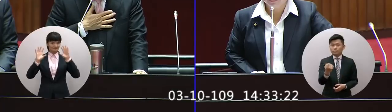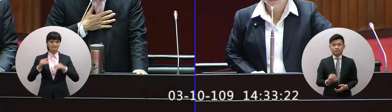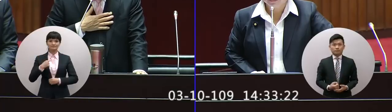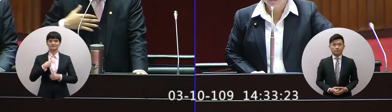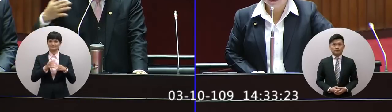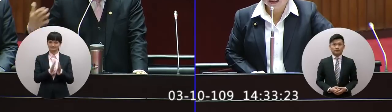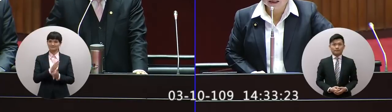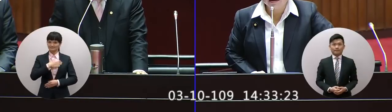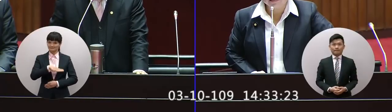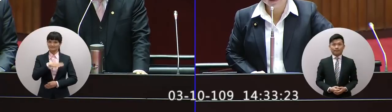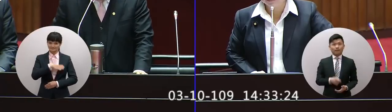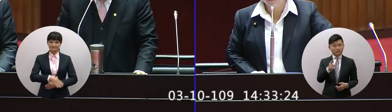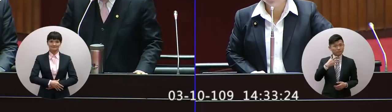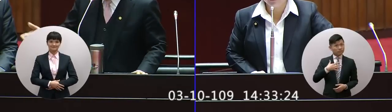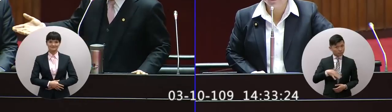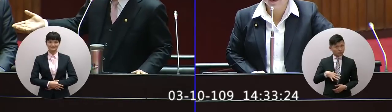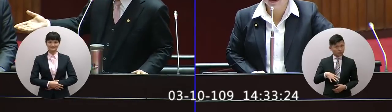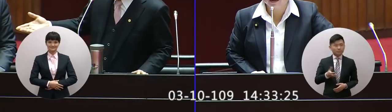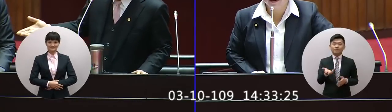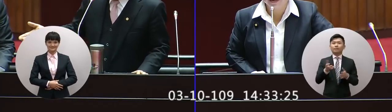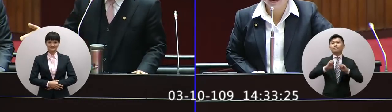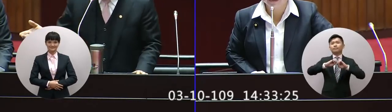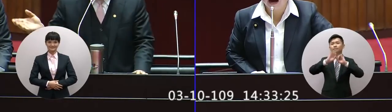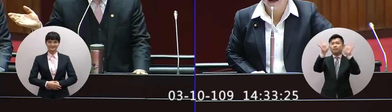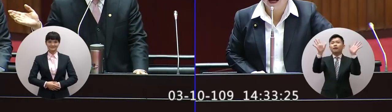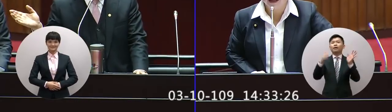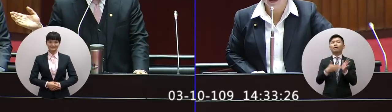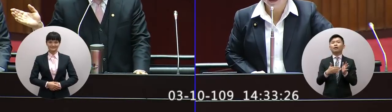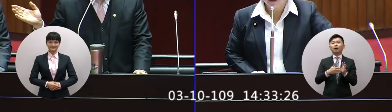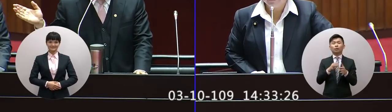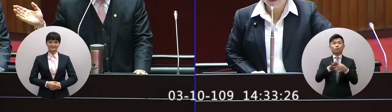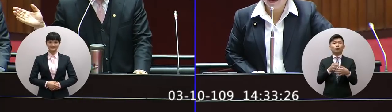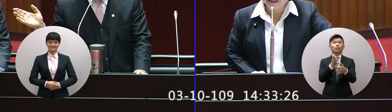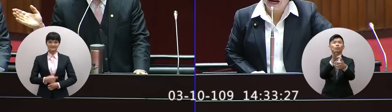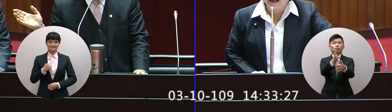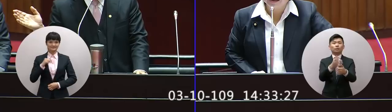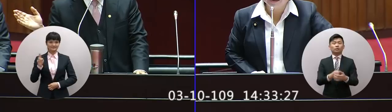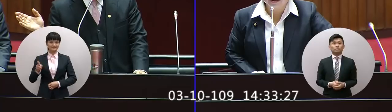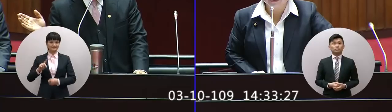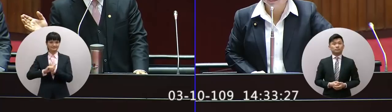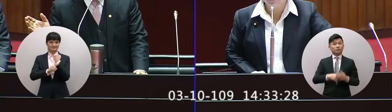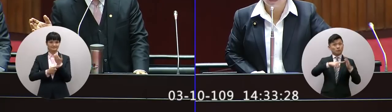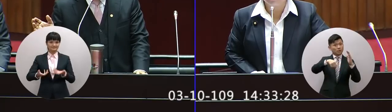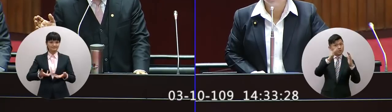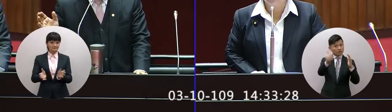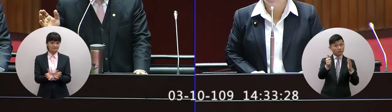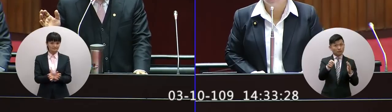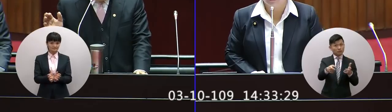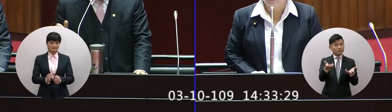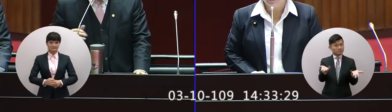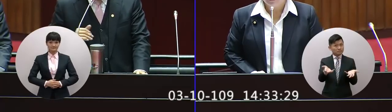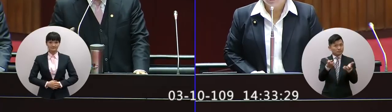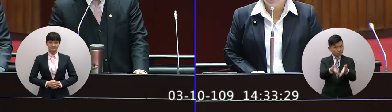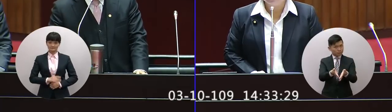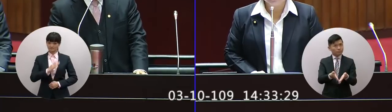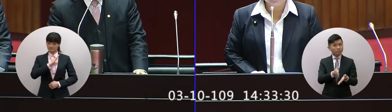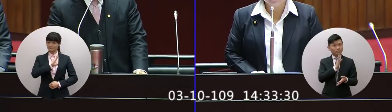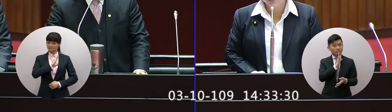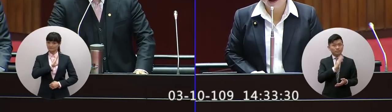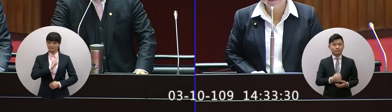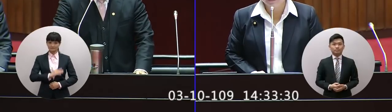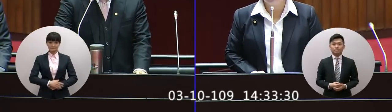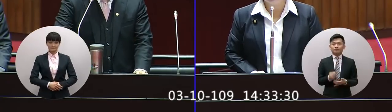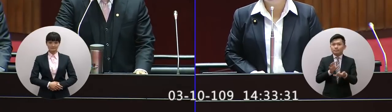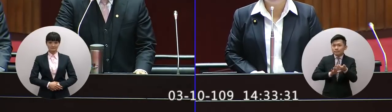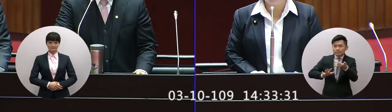我都知道了，但由 你知道，因为他刚刚宣布的时候要请教啊。 我请华副 院长，这个是很重大的事情嘞。 当然了。 这